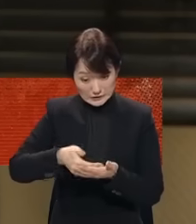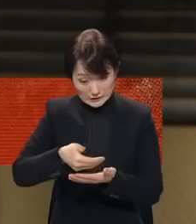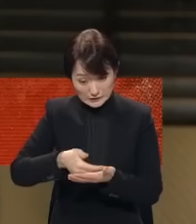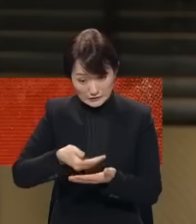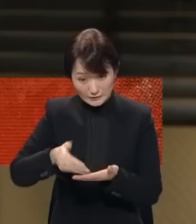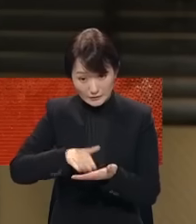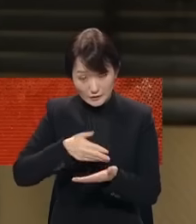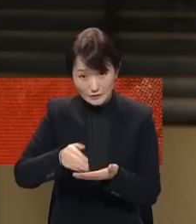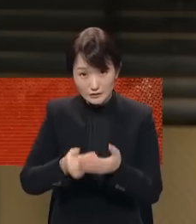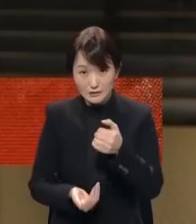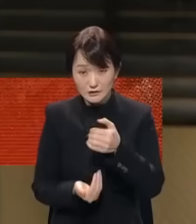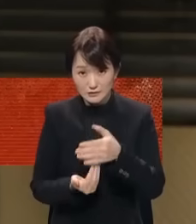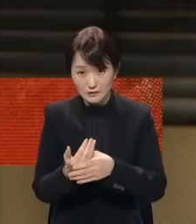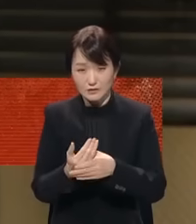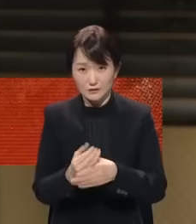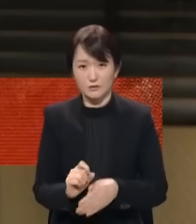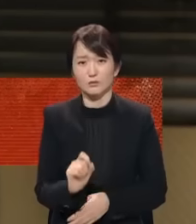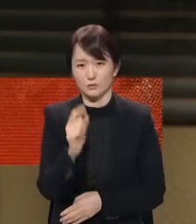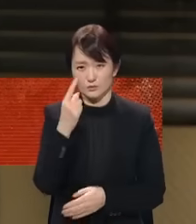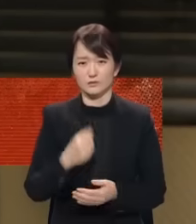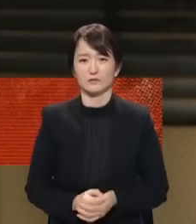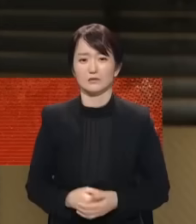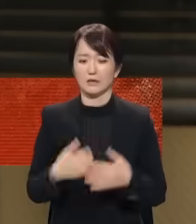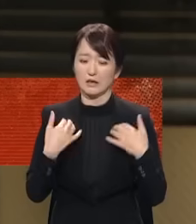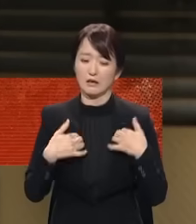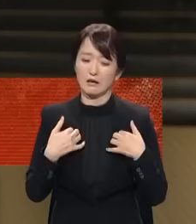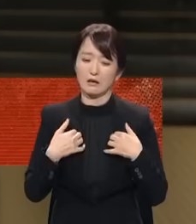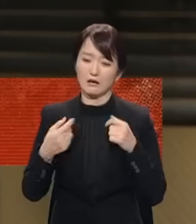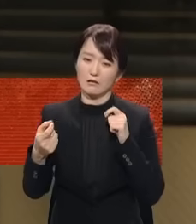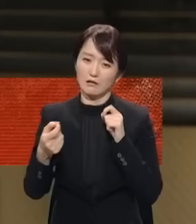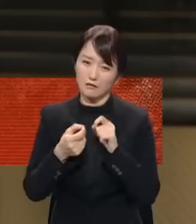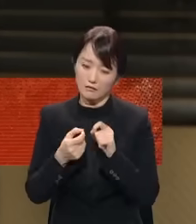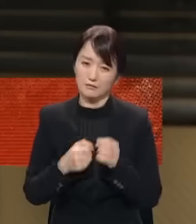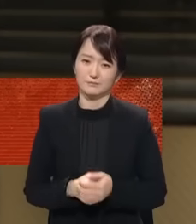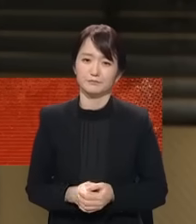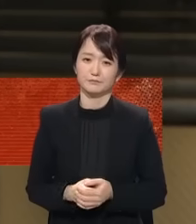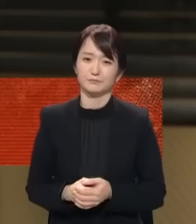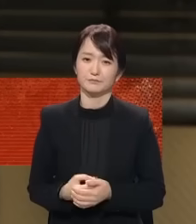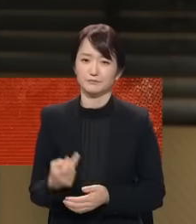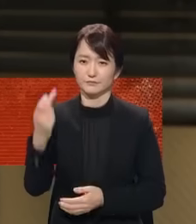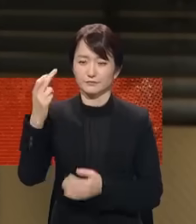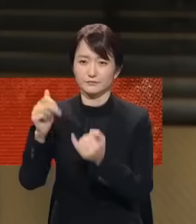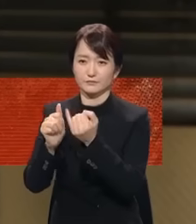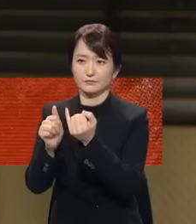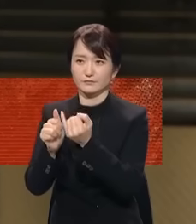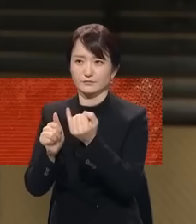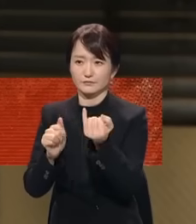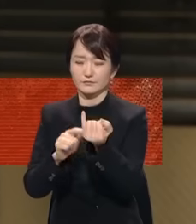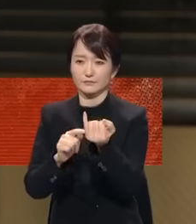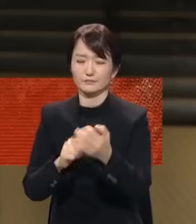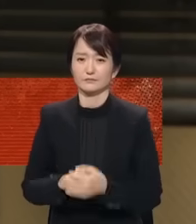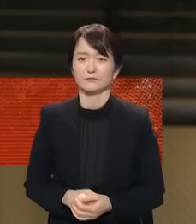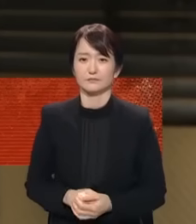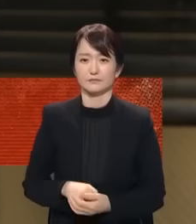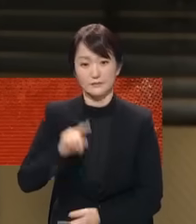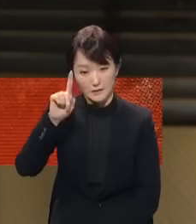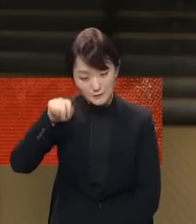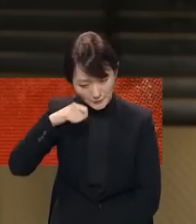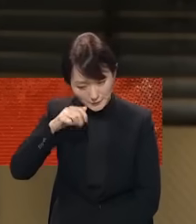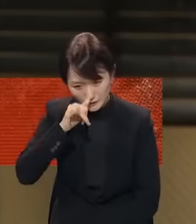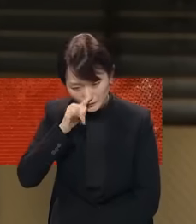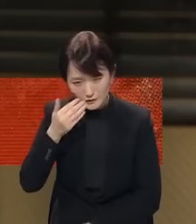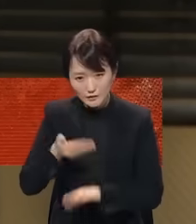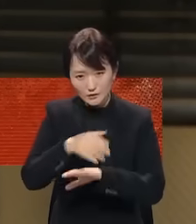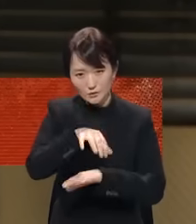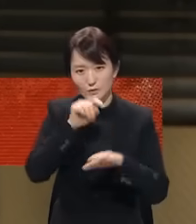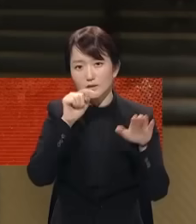것 같아요. 이제 명절이 다가오는데 명절에 이제 형님네가 한 번 정도 밥 먹을 수 있다 시간이 딴 데